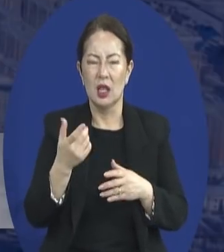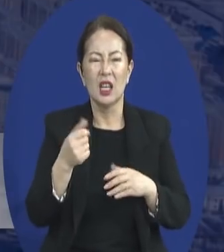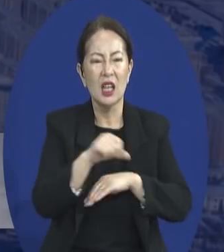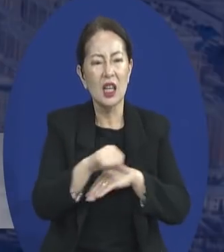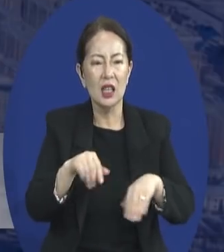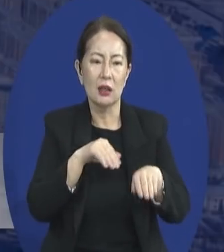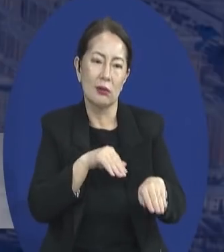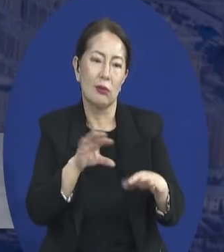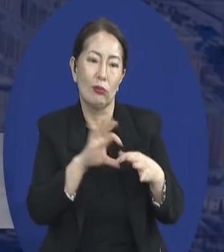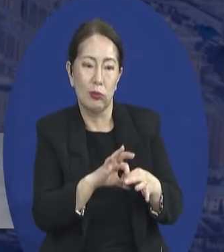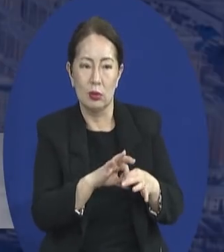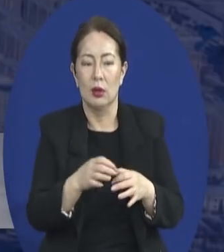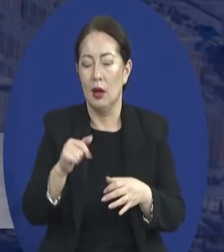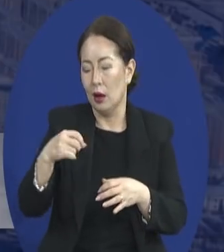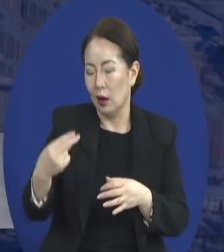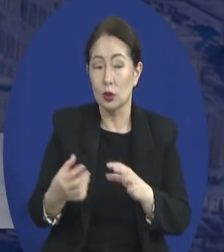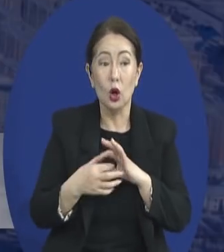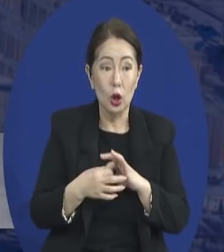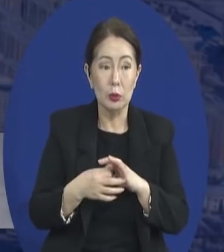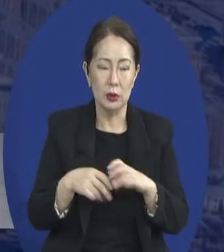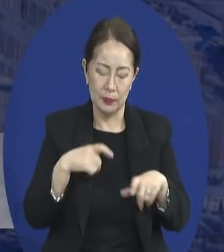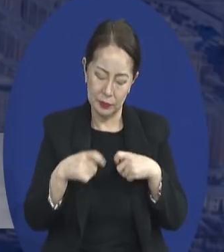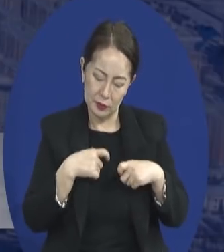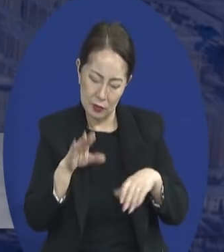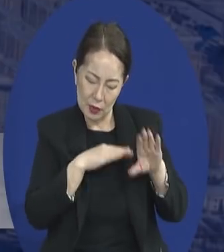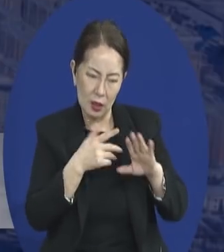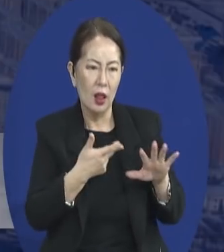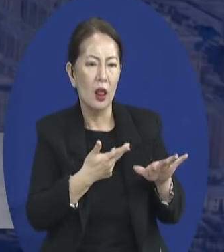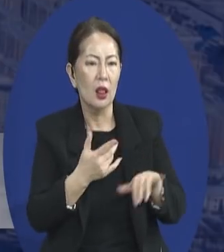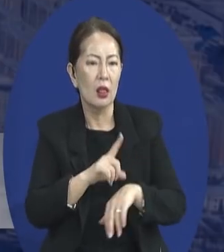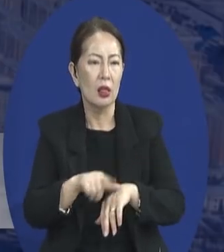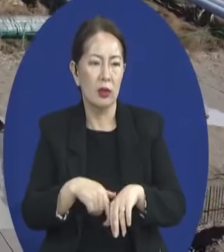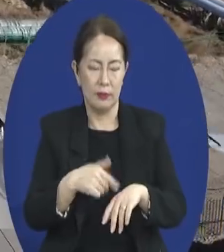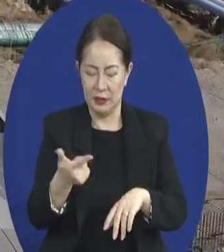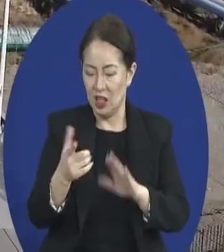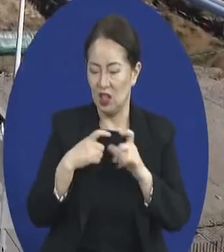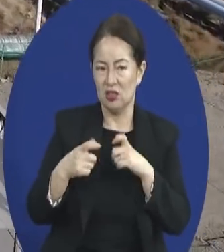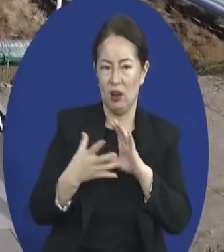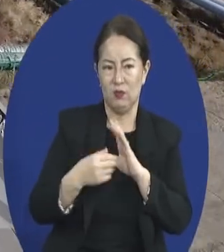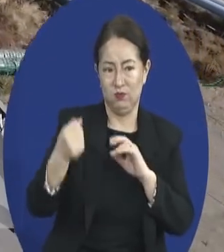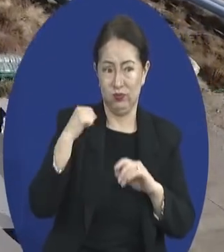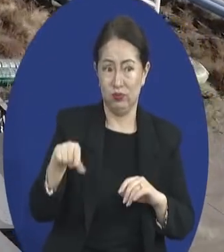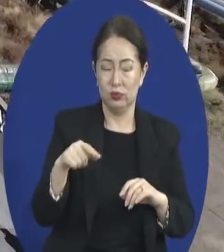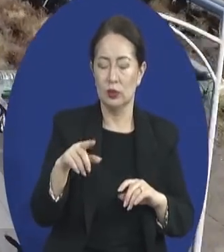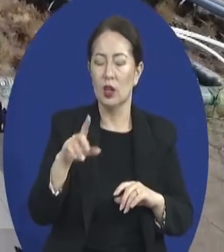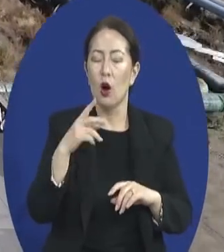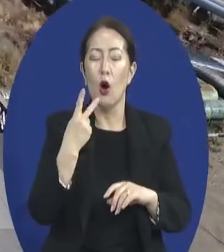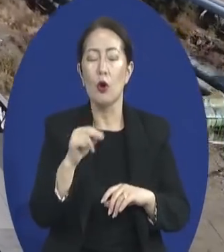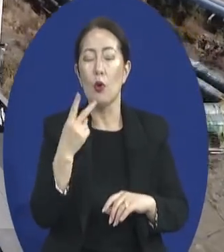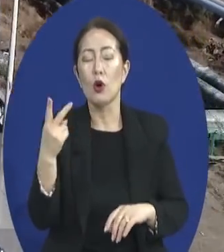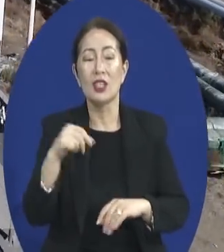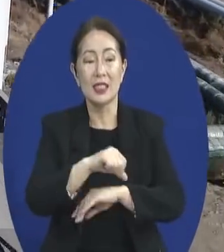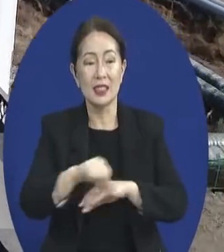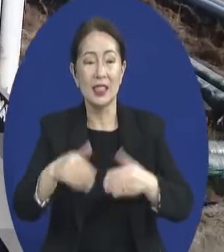байна. Мөн эдийн засгийн сэргэлт удаашрахад санхүүгийн салбар голчлон нөлөөлөхөр байгааг анхаарууллаа. Харин 2022 онд хилийн бомтууд бүр нээгдэж,